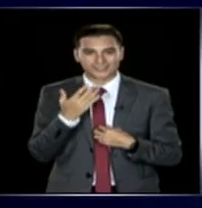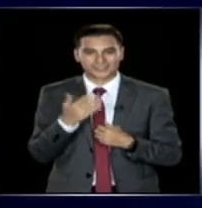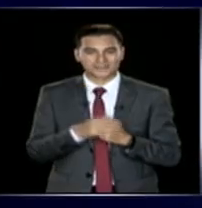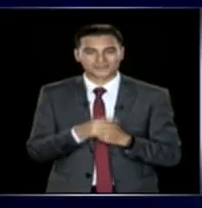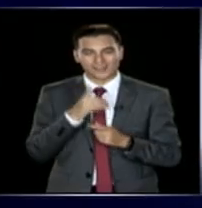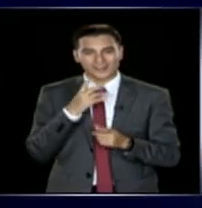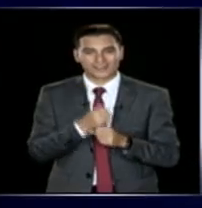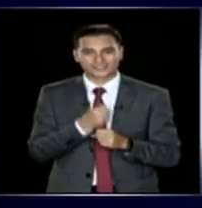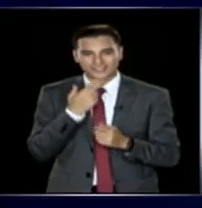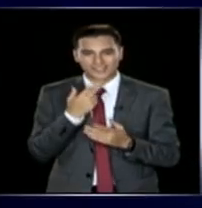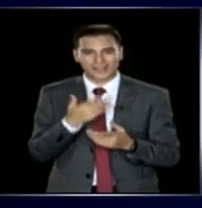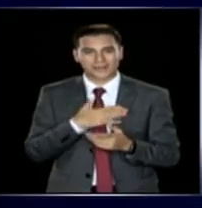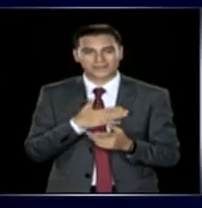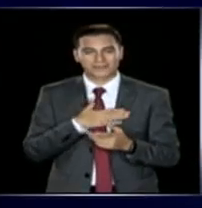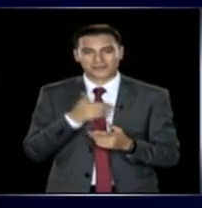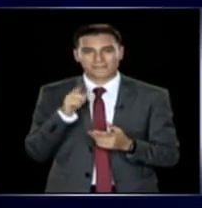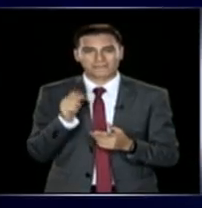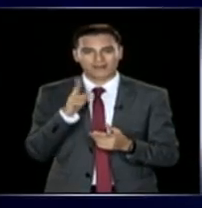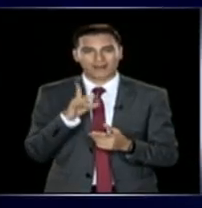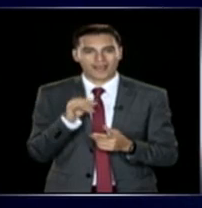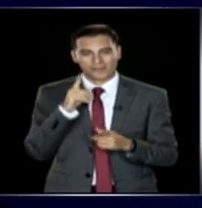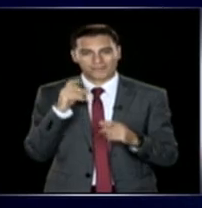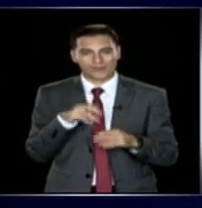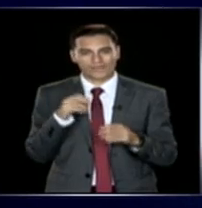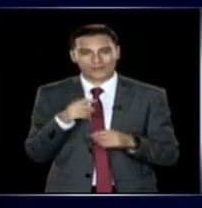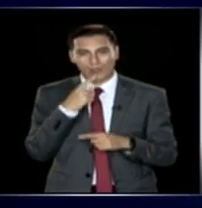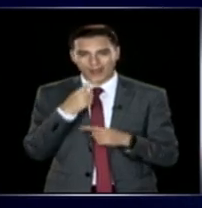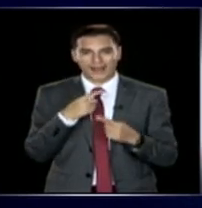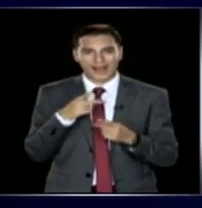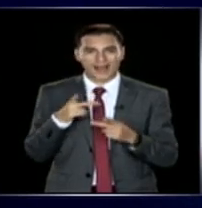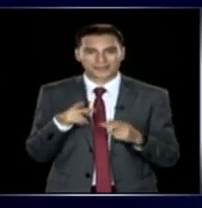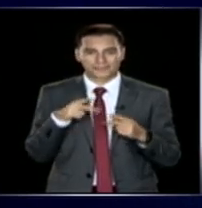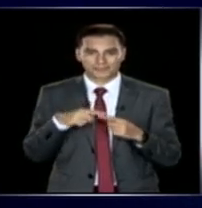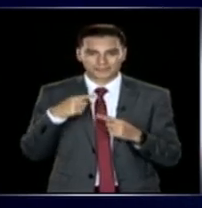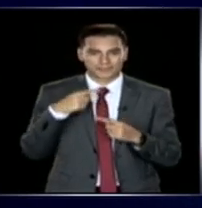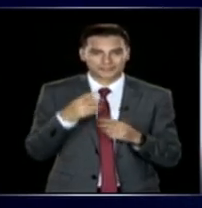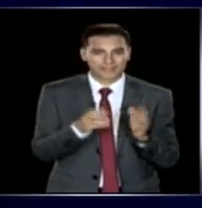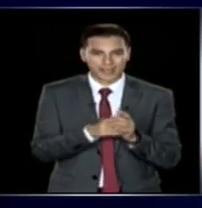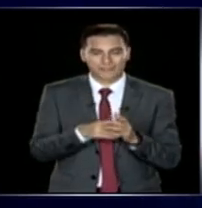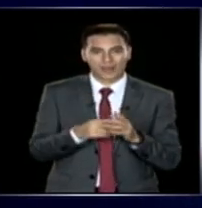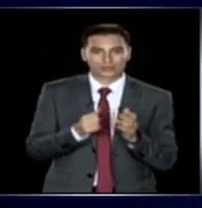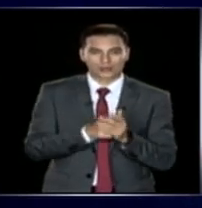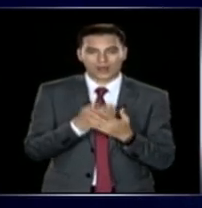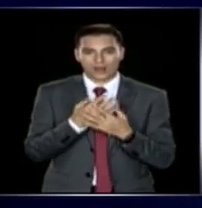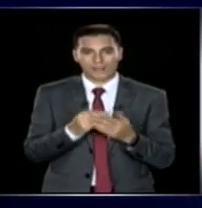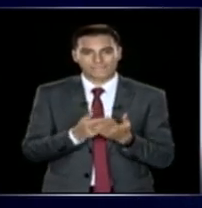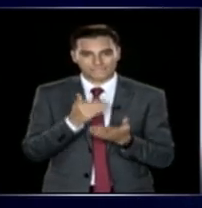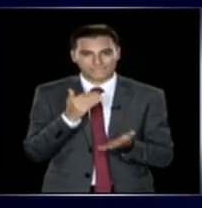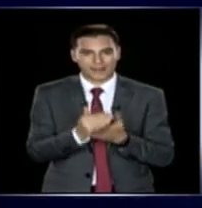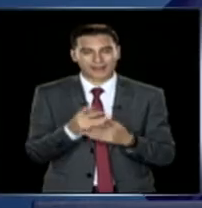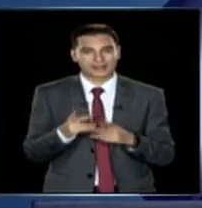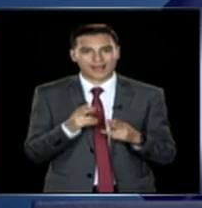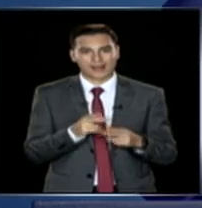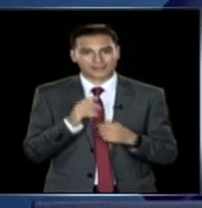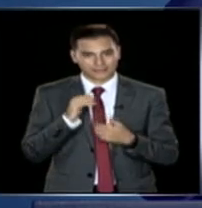امين يا رب. حبيبي يا ابراهيم، ربنا يوفقك. وهنتكلم في تفاصيل الجامعة والاقامة وكل حاجة بعد